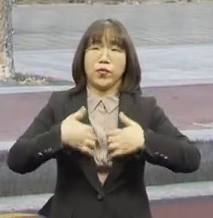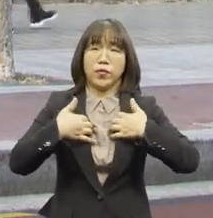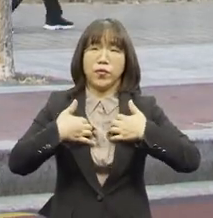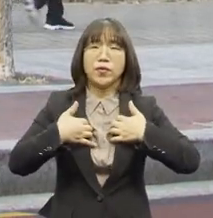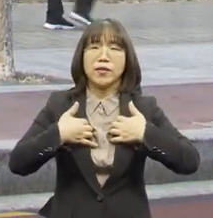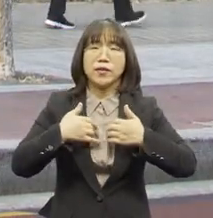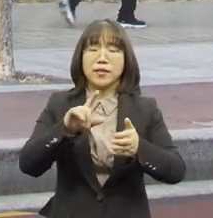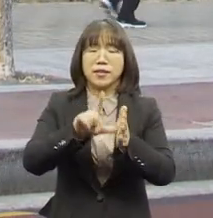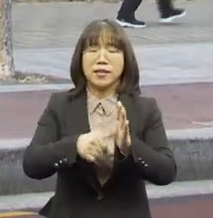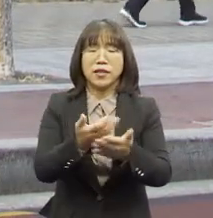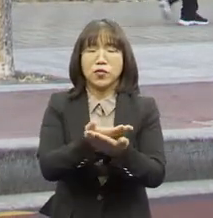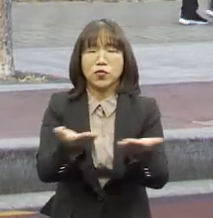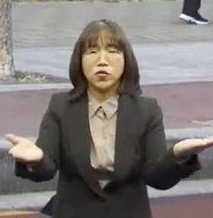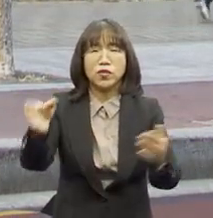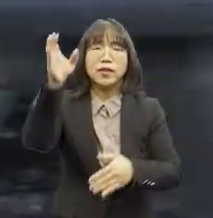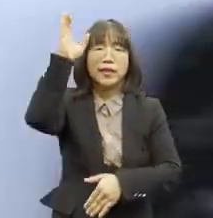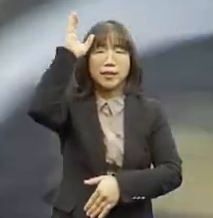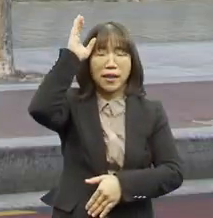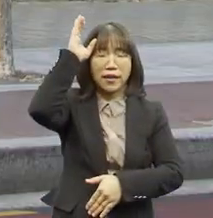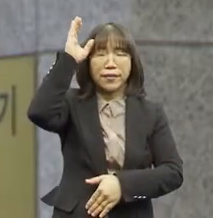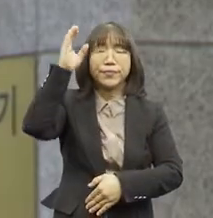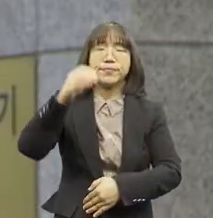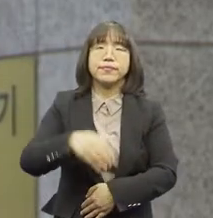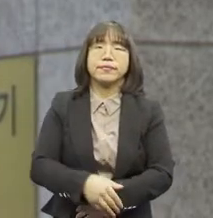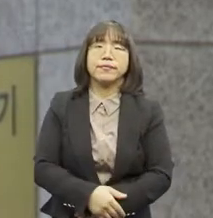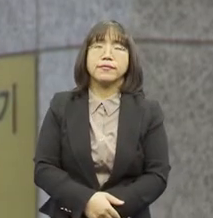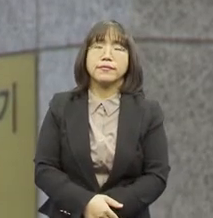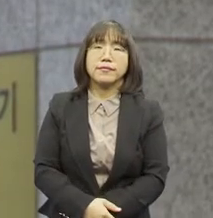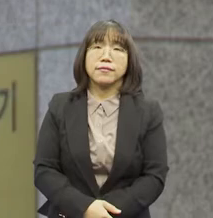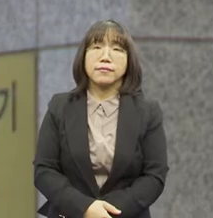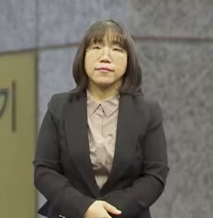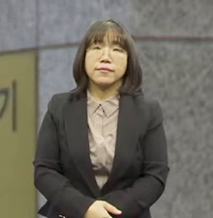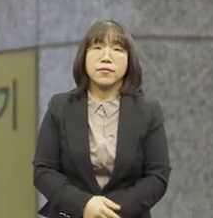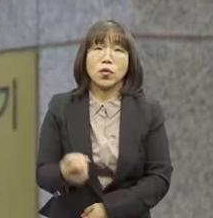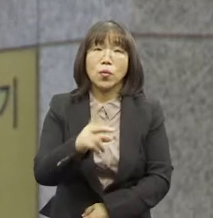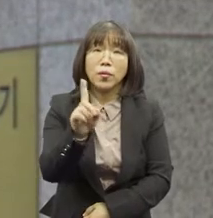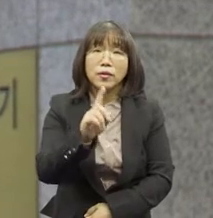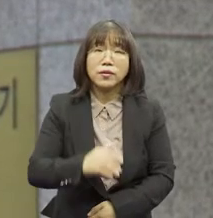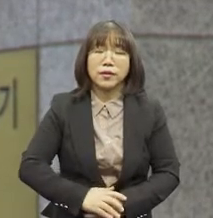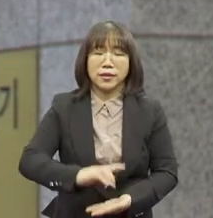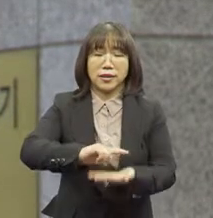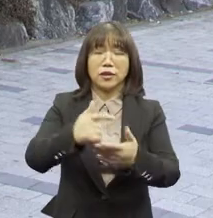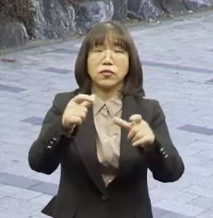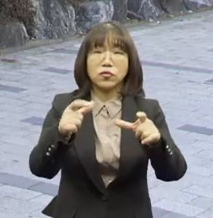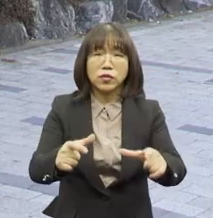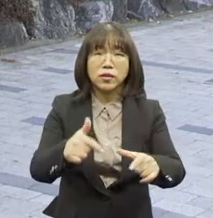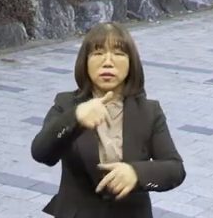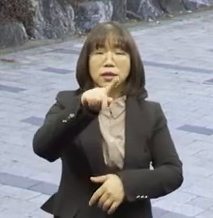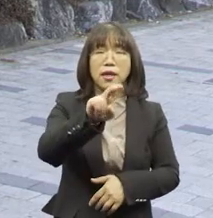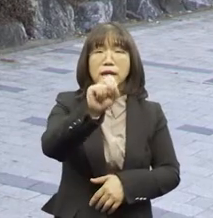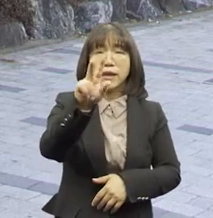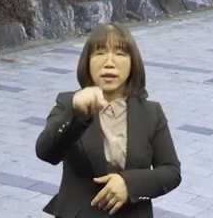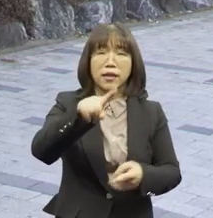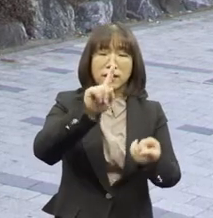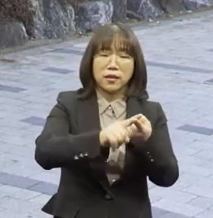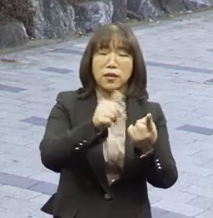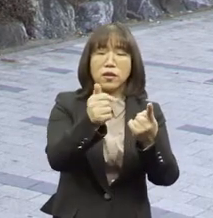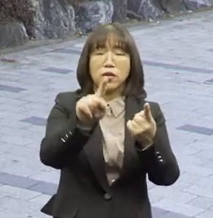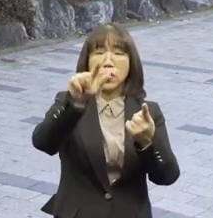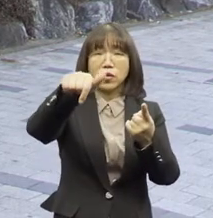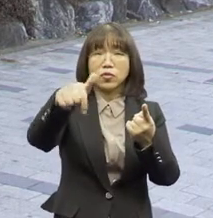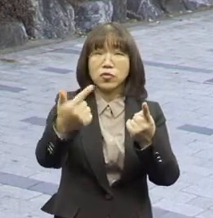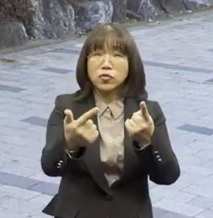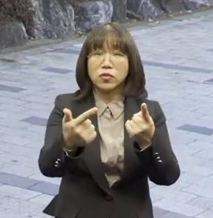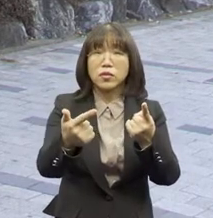문화 향유의 기회도 제공할 수 있을 것으로 기대하고 있습니다 한편 강서구는 가양역